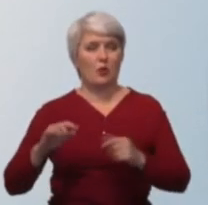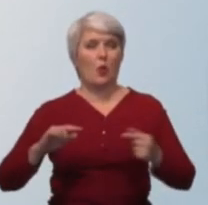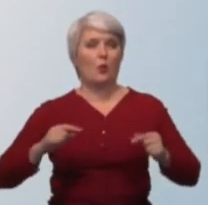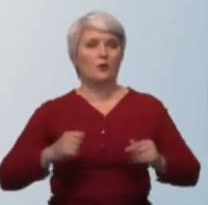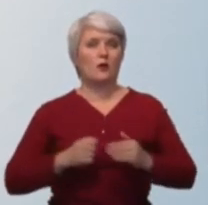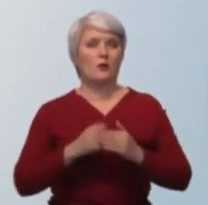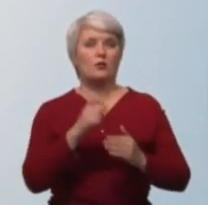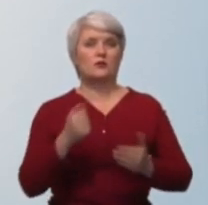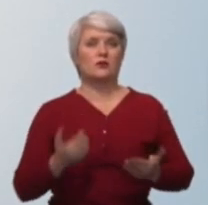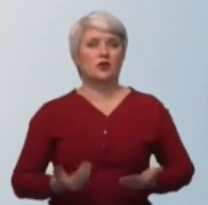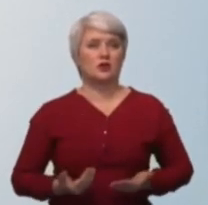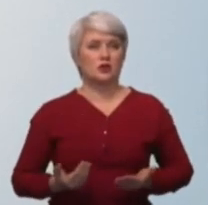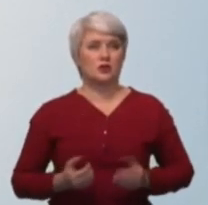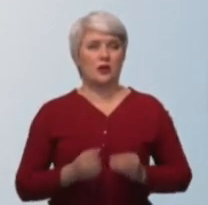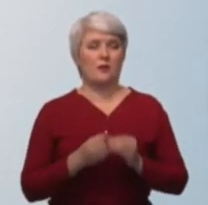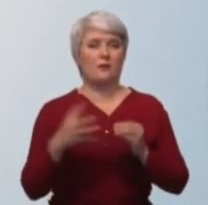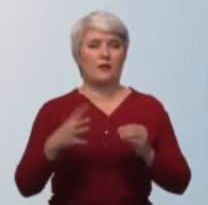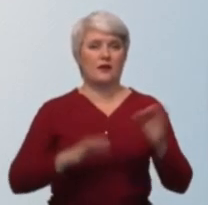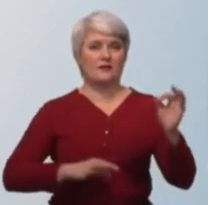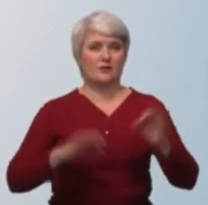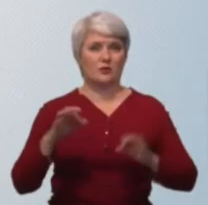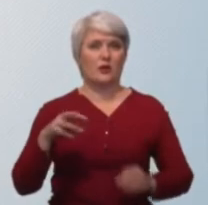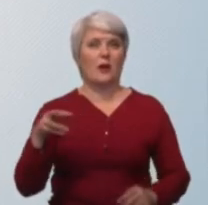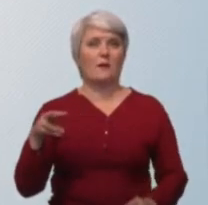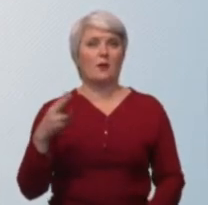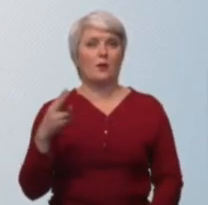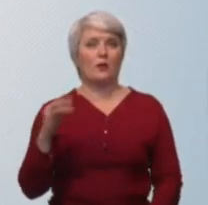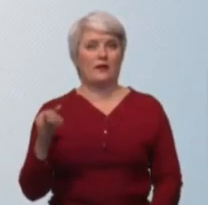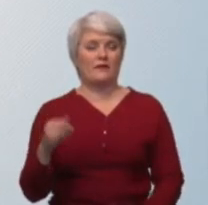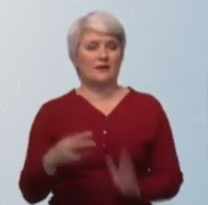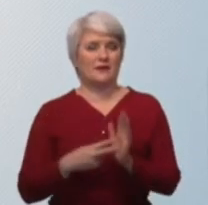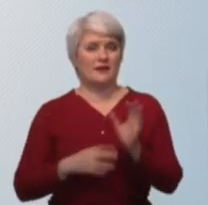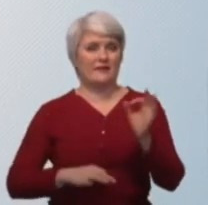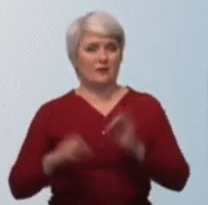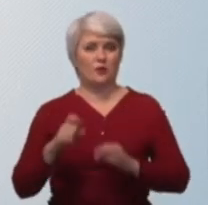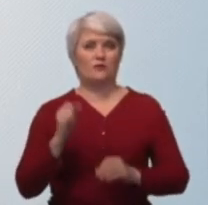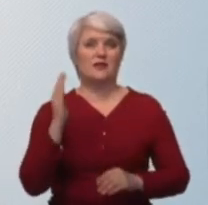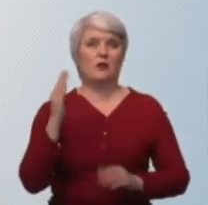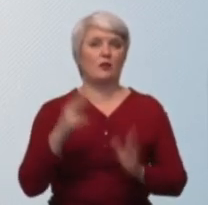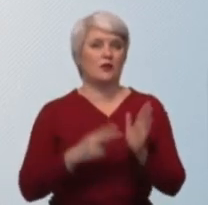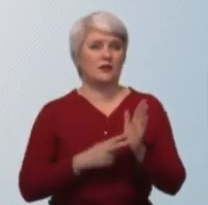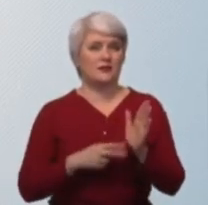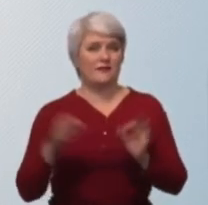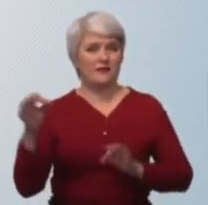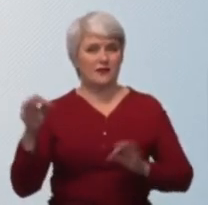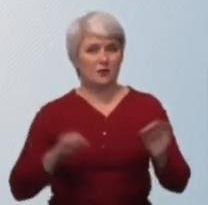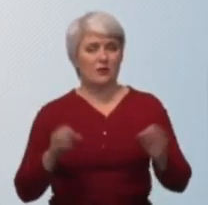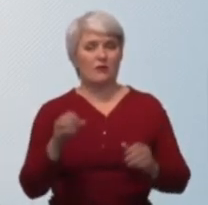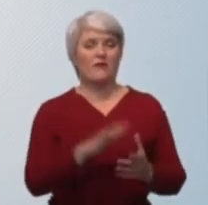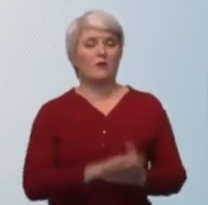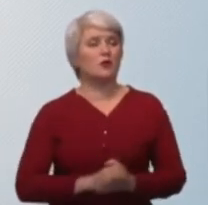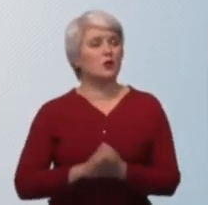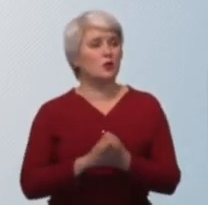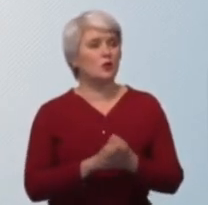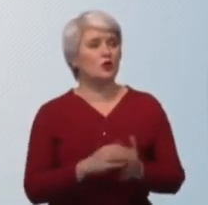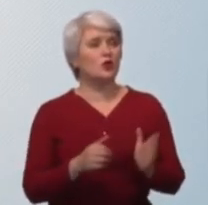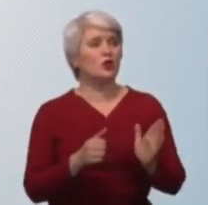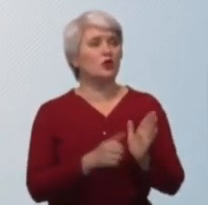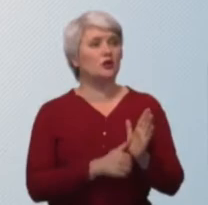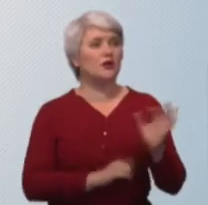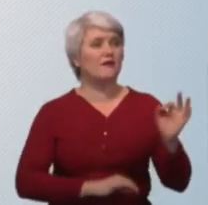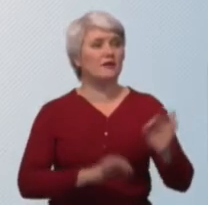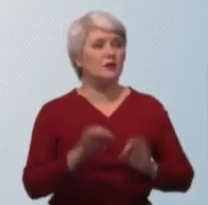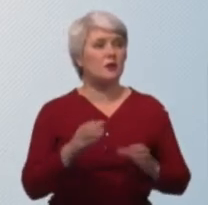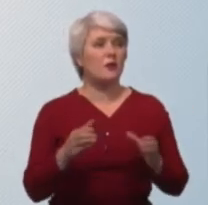за життя» майже 15%, «Миколаївці» 7%, «За майбутнє» 7%, «Європейська солідарність» біля 6%,